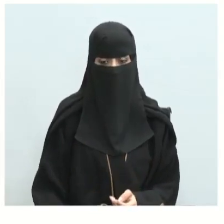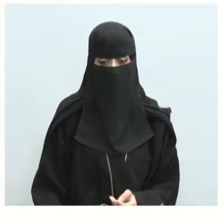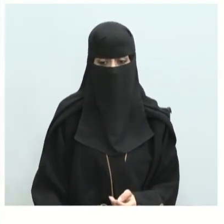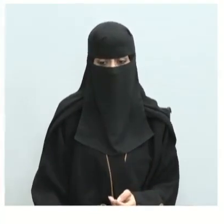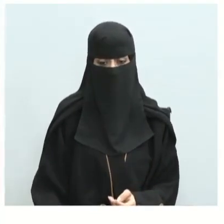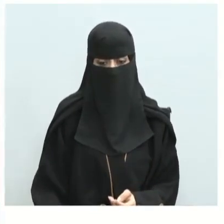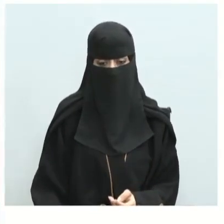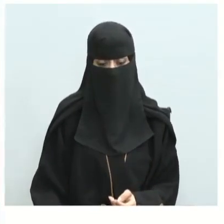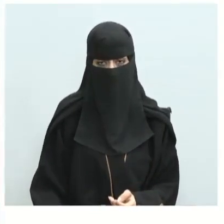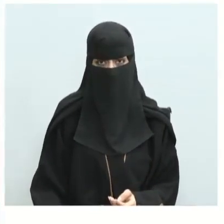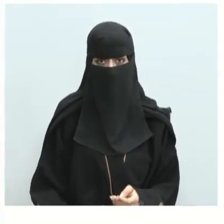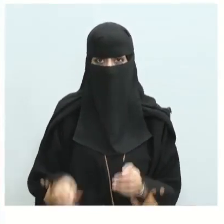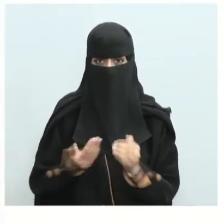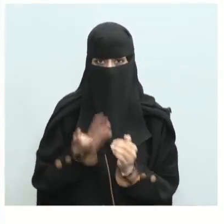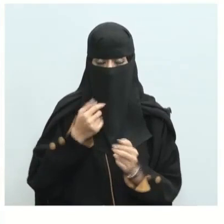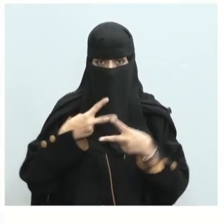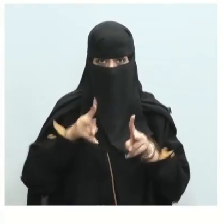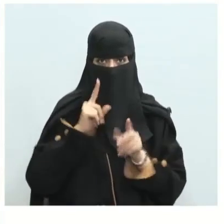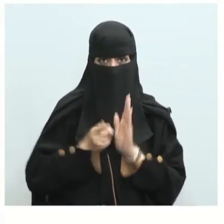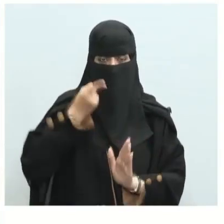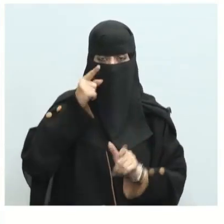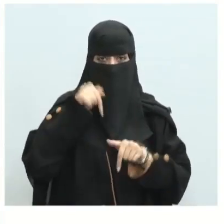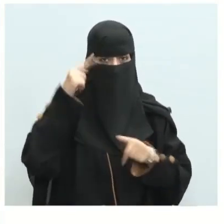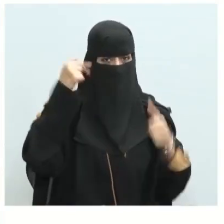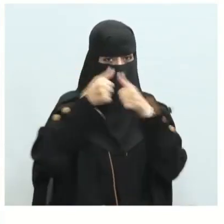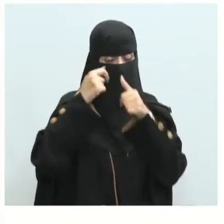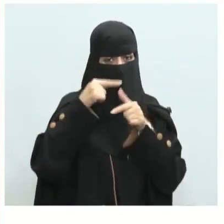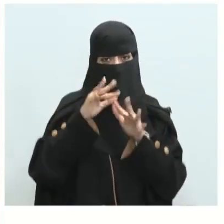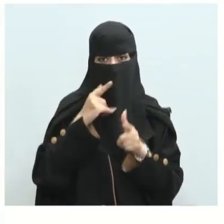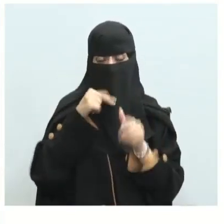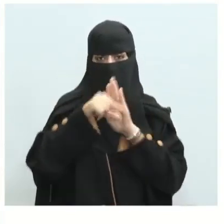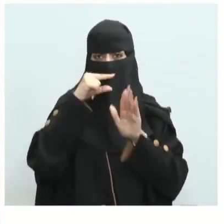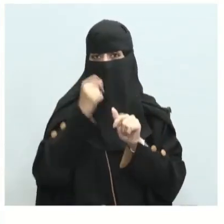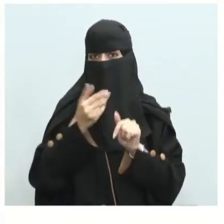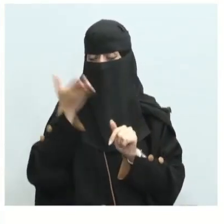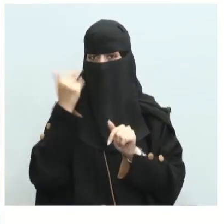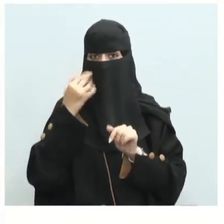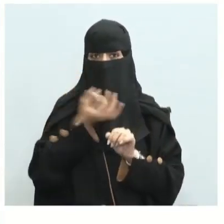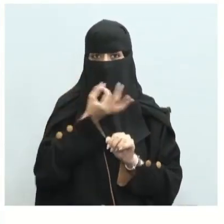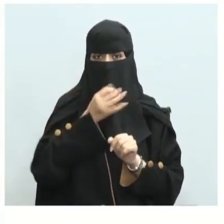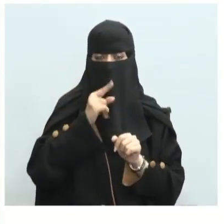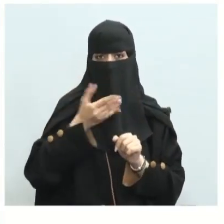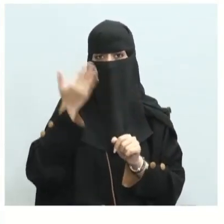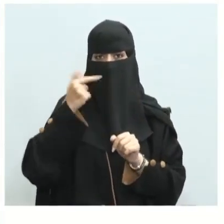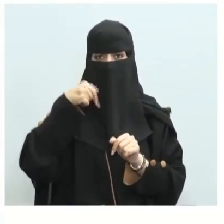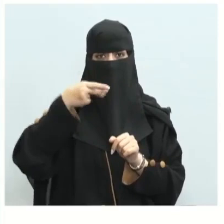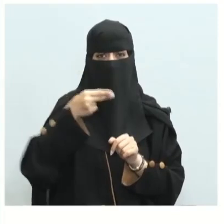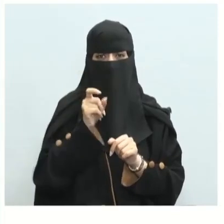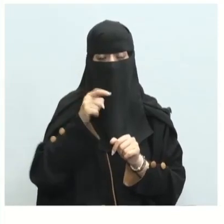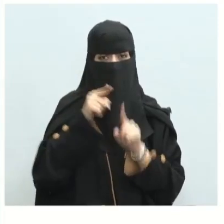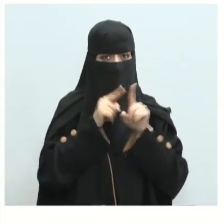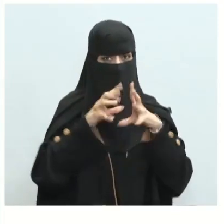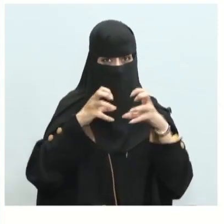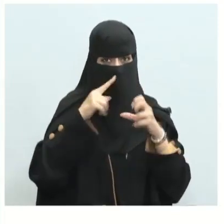الله قبل ان نستهل في درسنا نستذكر ما اخذناه في الدرس السابق تكلمنا في الدرس السابق عن مفهوم